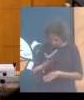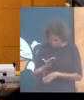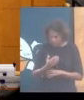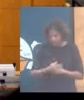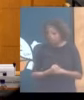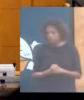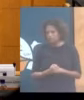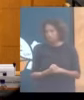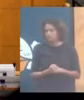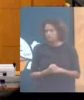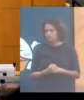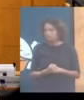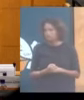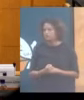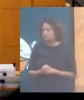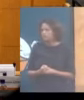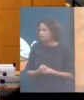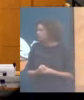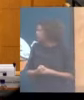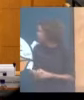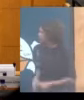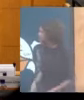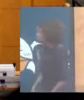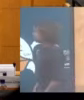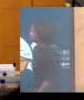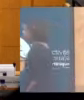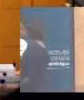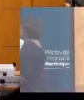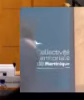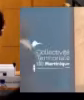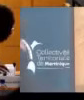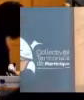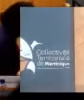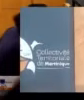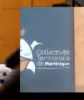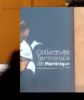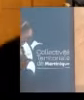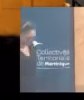qu'il y a une réponse? Madame Thermont.